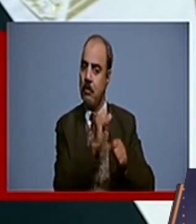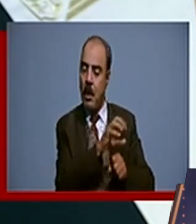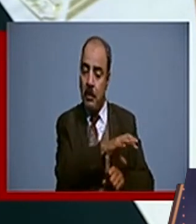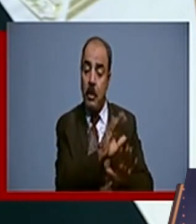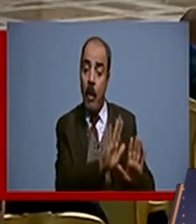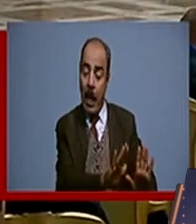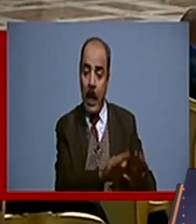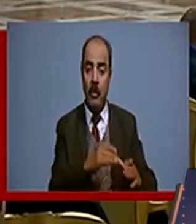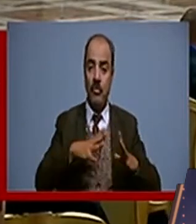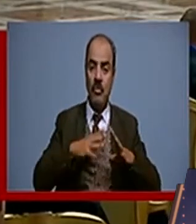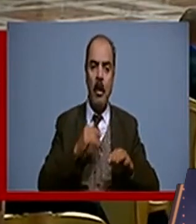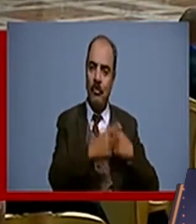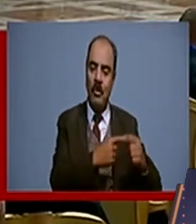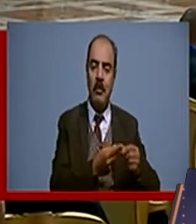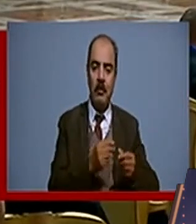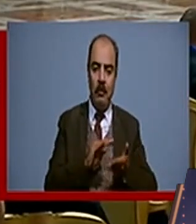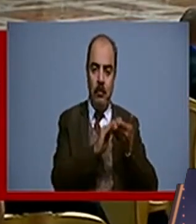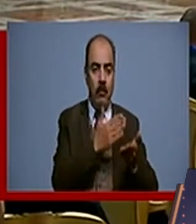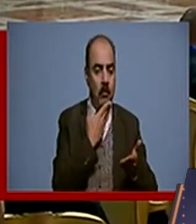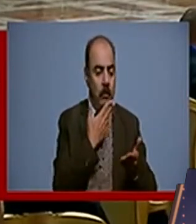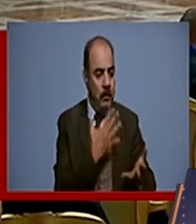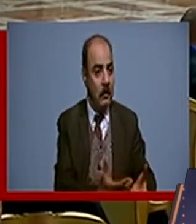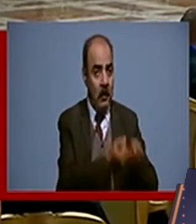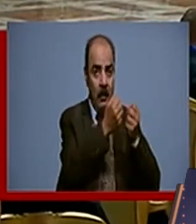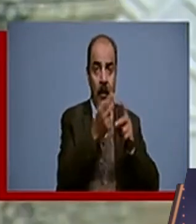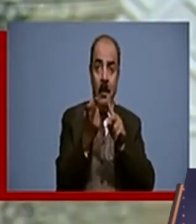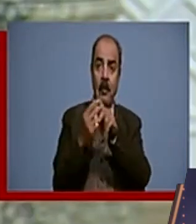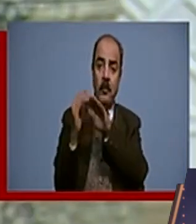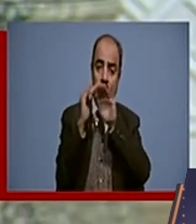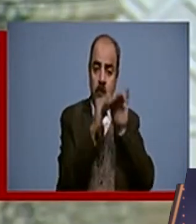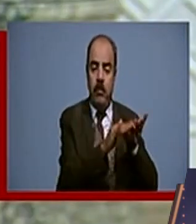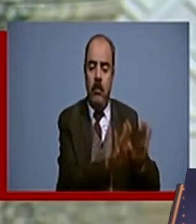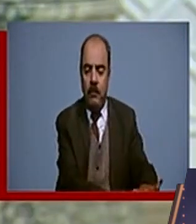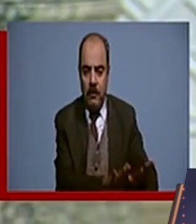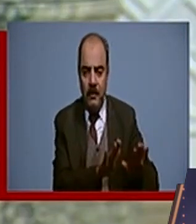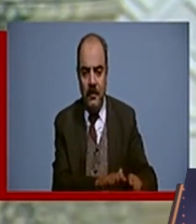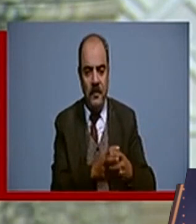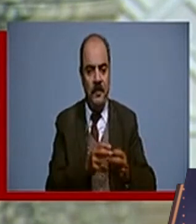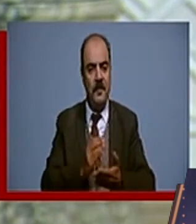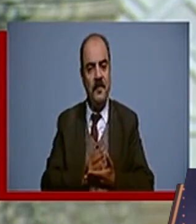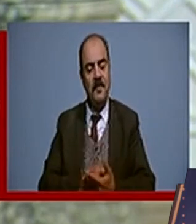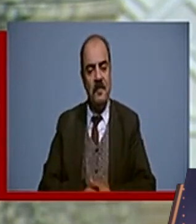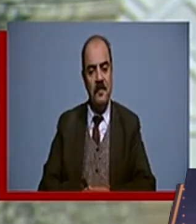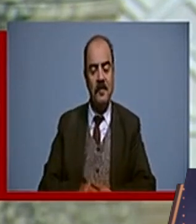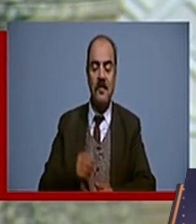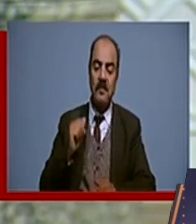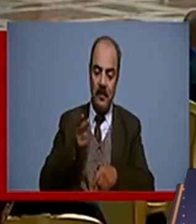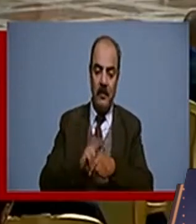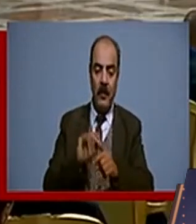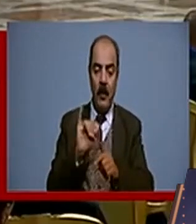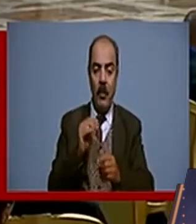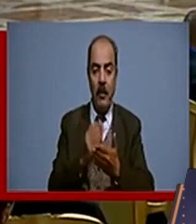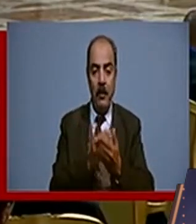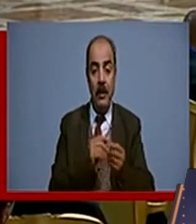وده هيساعد بشكل كبير جدا في حل هذه المسألة. نقطة تانية احنا اتكلمنا فيها فيما